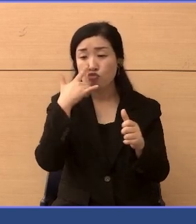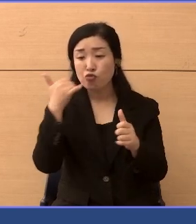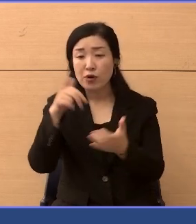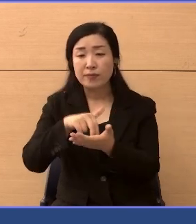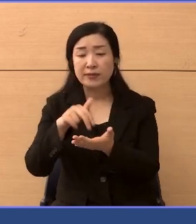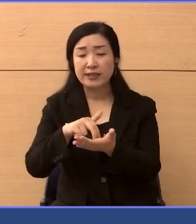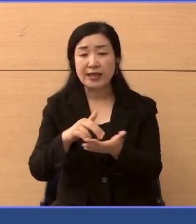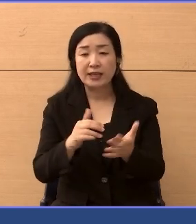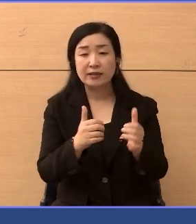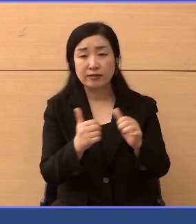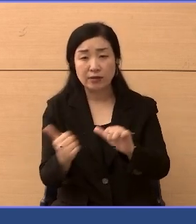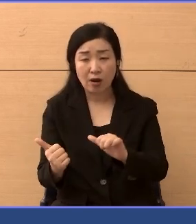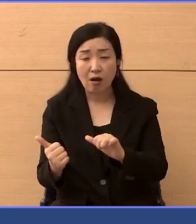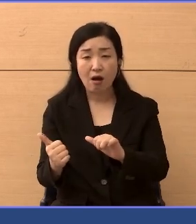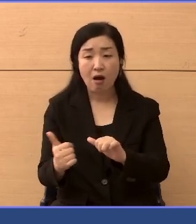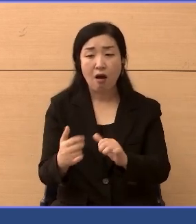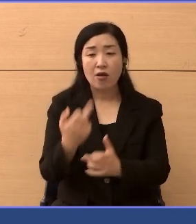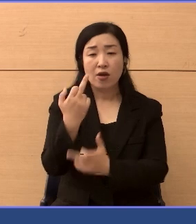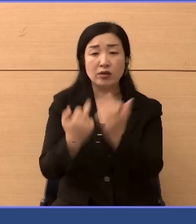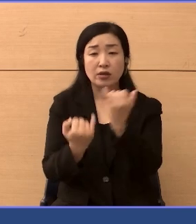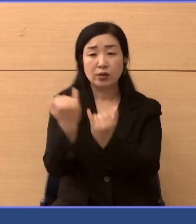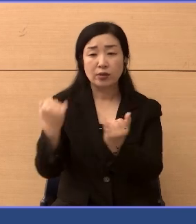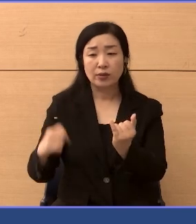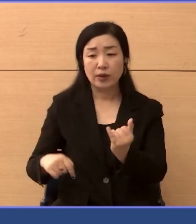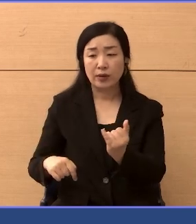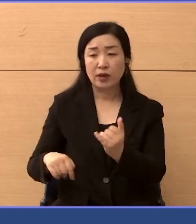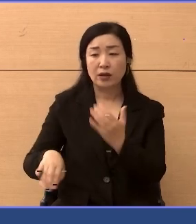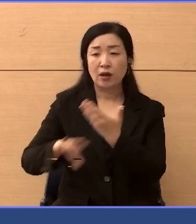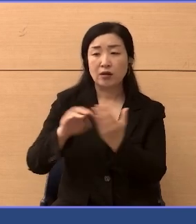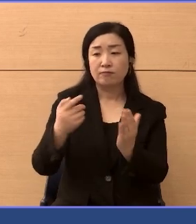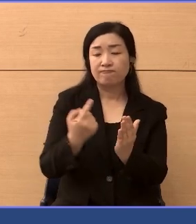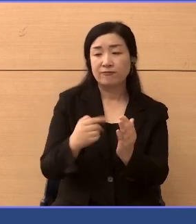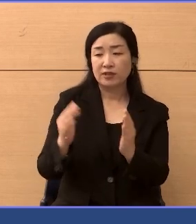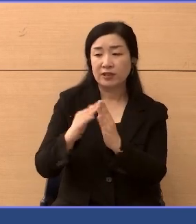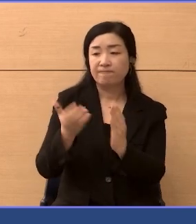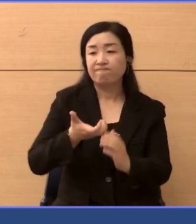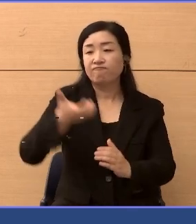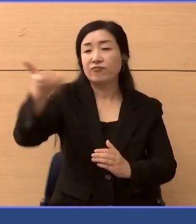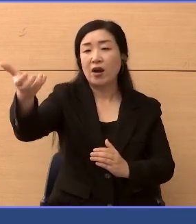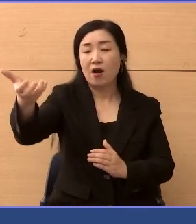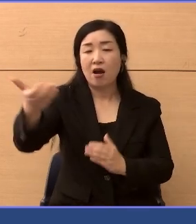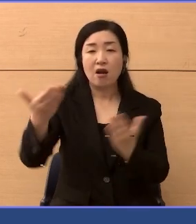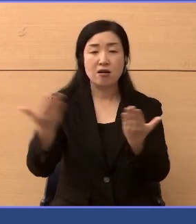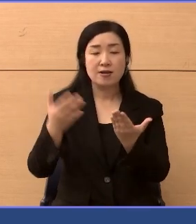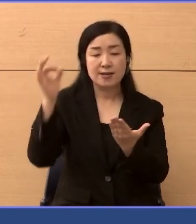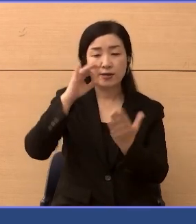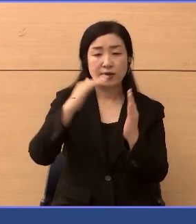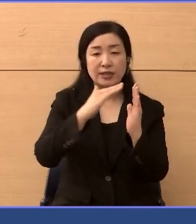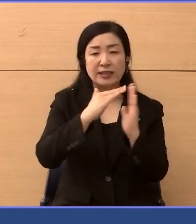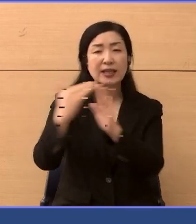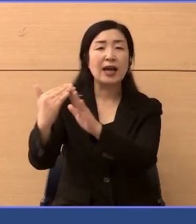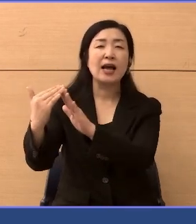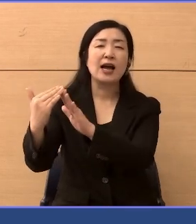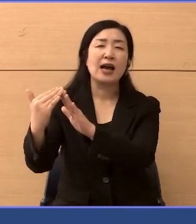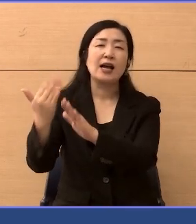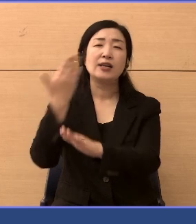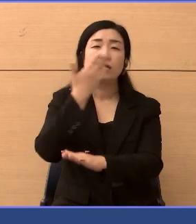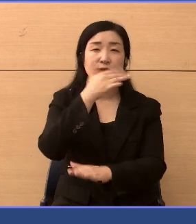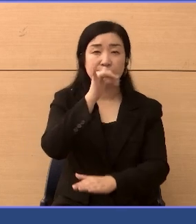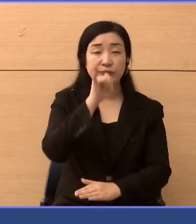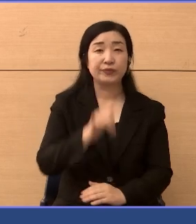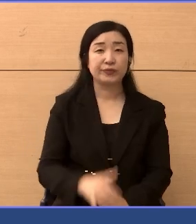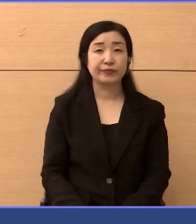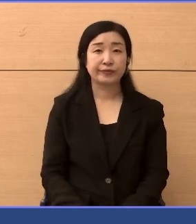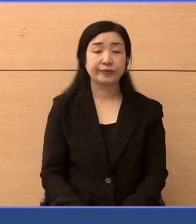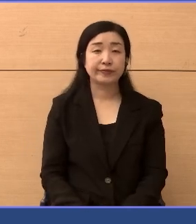있다라는 점, 그리고 or 형제 move 자매가 away to other 독립을 cities for 했다거나 work. 아니면 And 다른 so 도시로 뭐 the 일을 makeup 찾아서 of the 이사를 family 했을 can 수 change 있다라는 quite